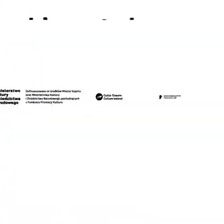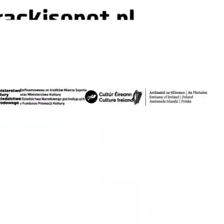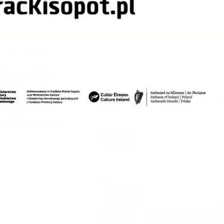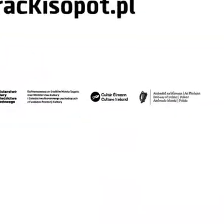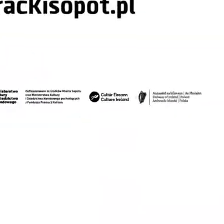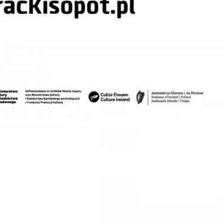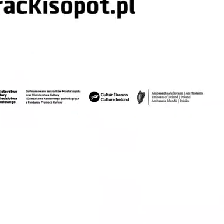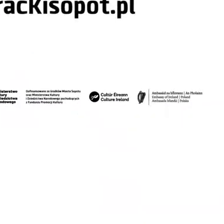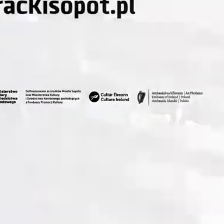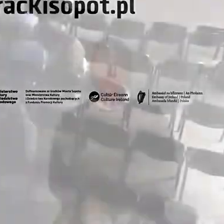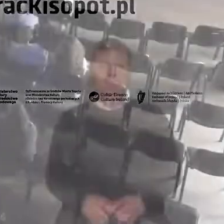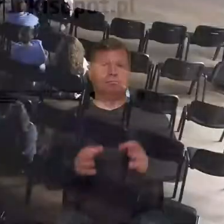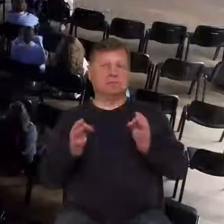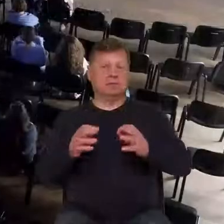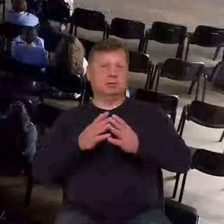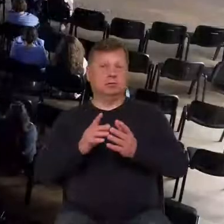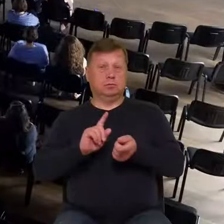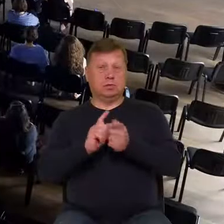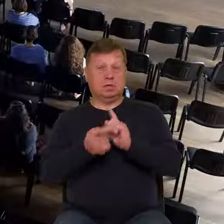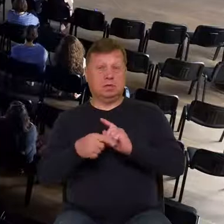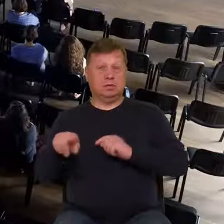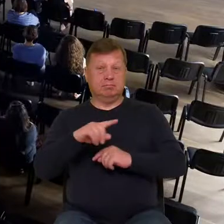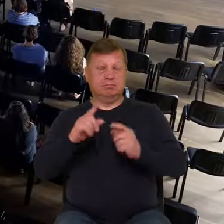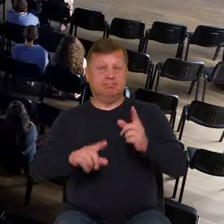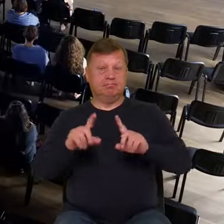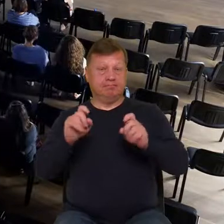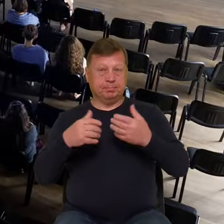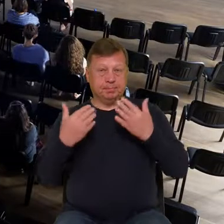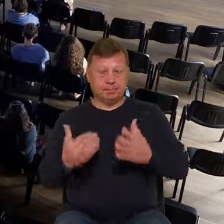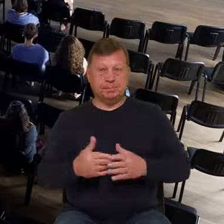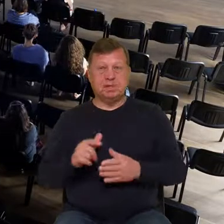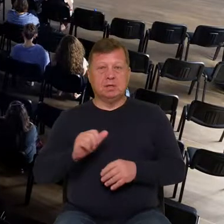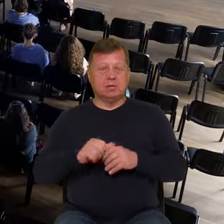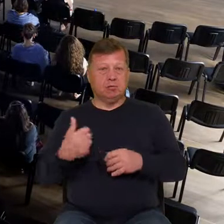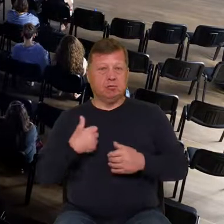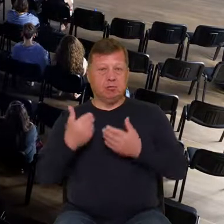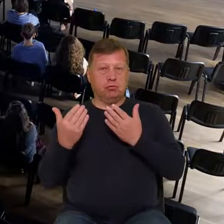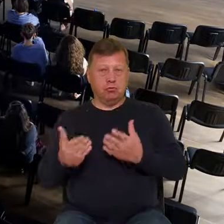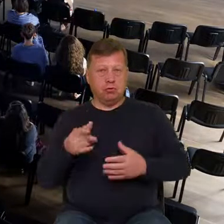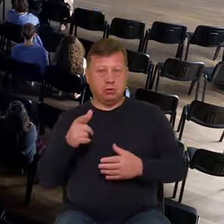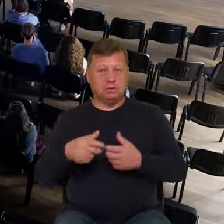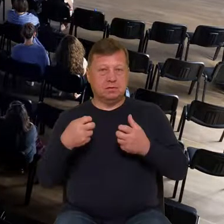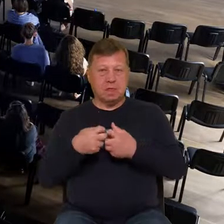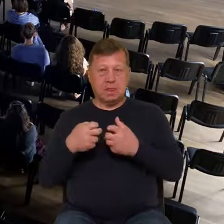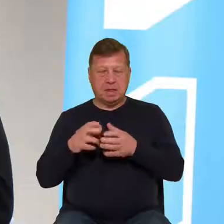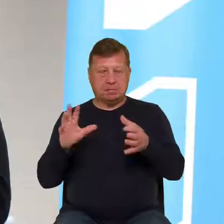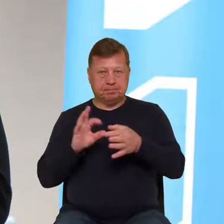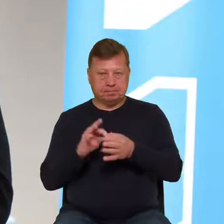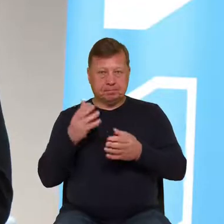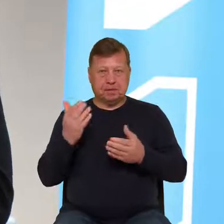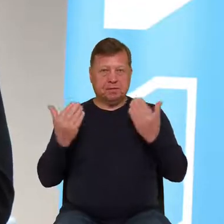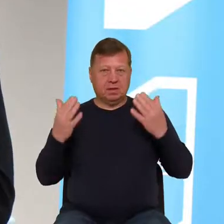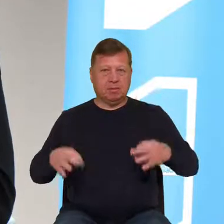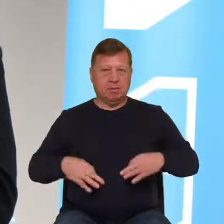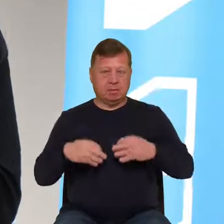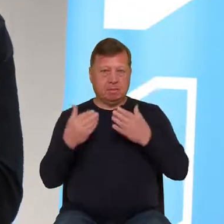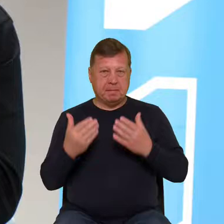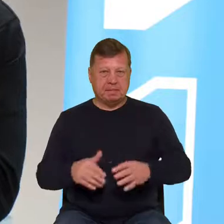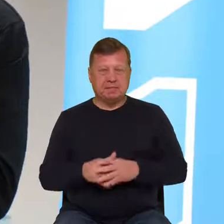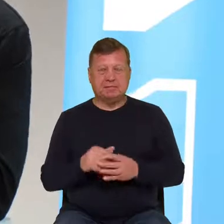i wiele innych wydarzeń. Mamy nasze spotkanie. Są z nami też goście w internecie. Serdecznie witam Państwa